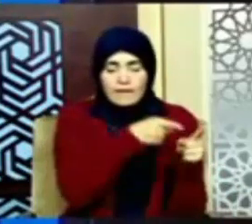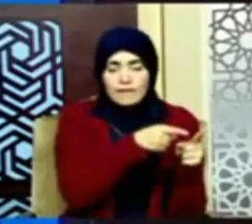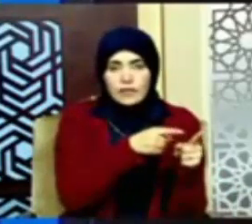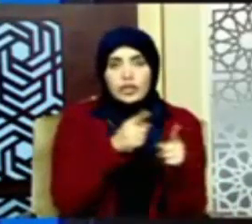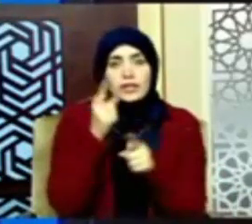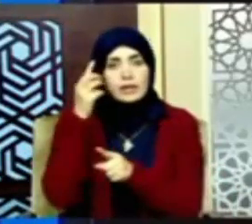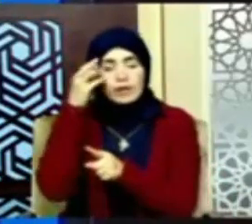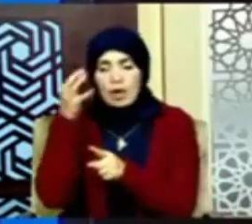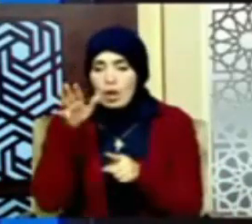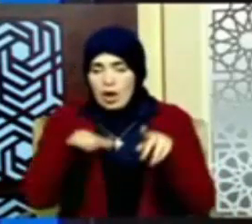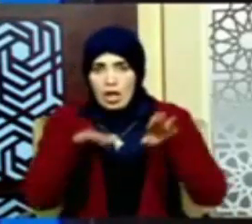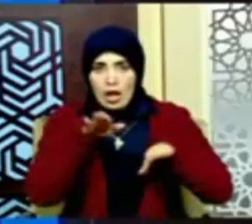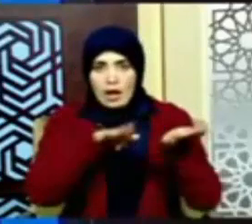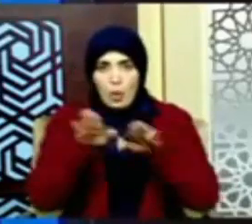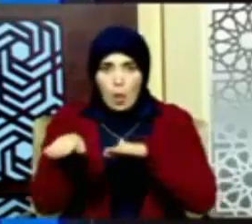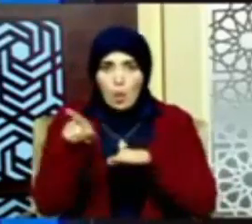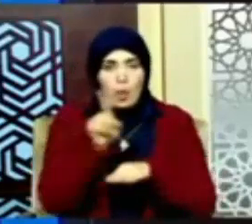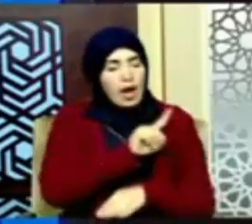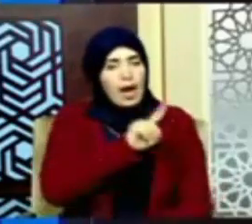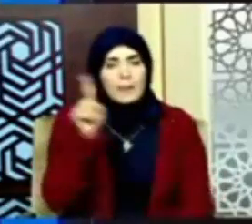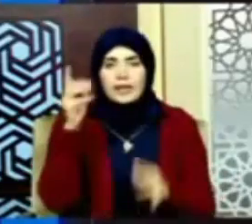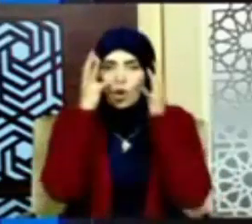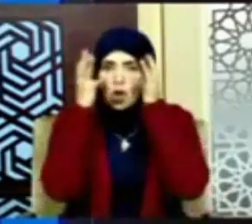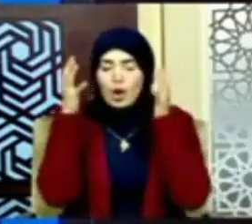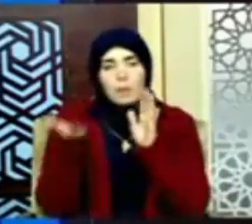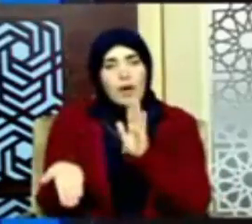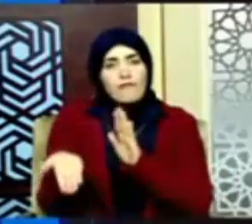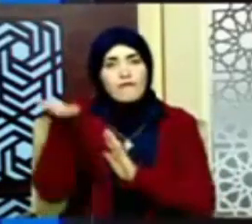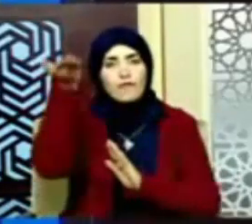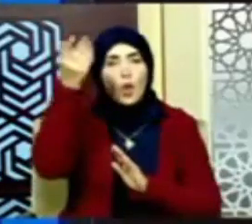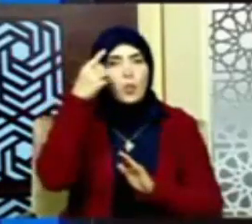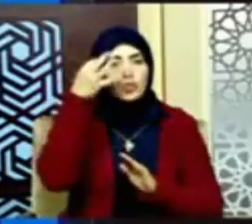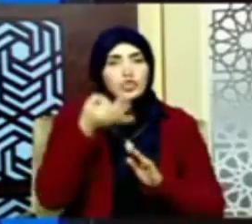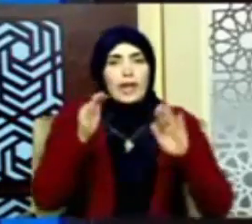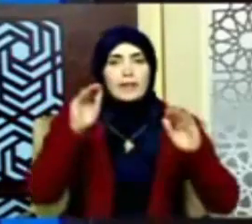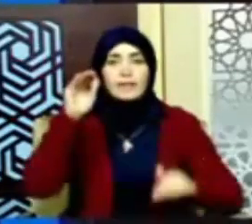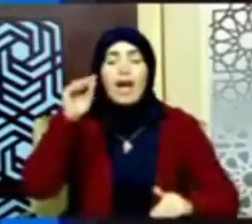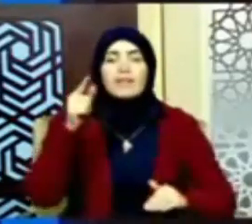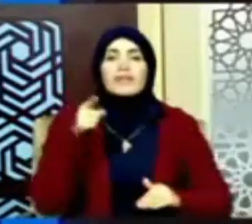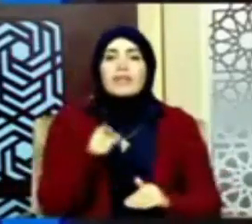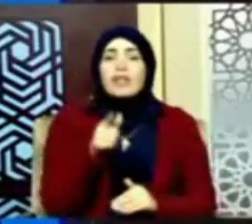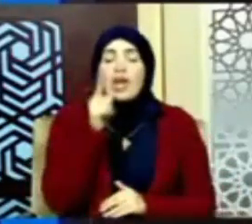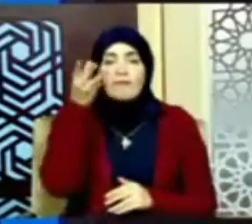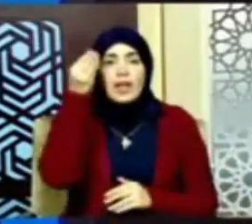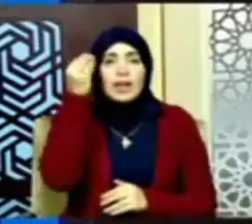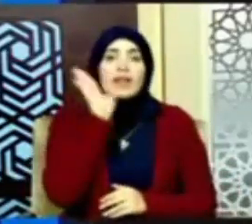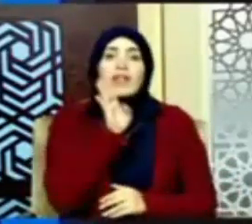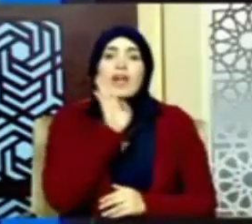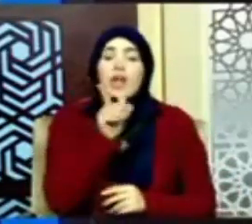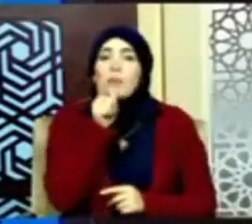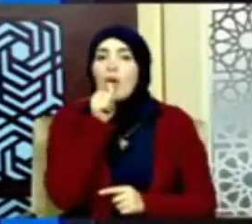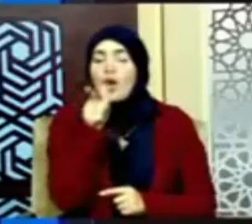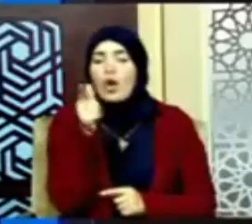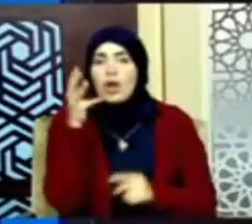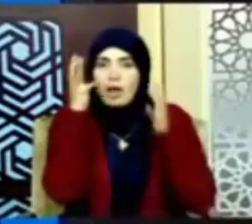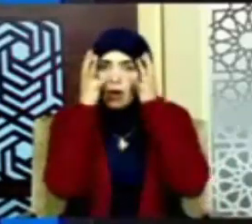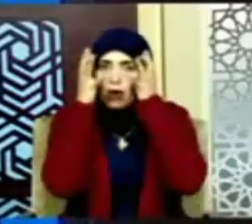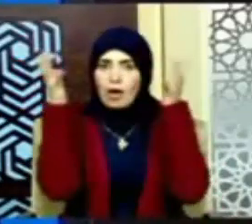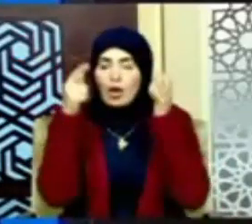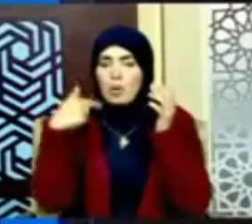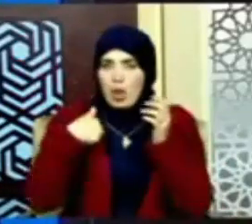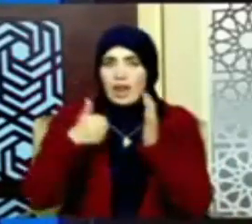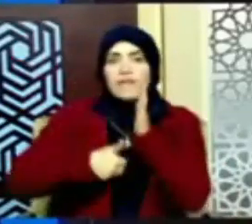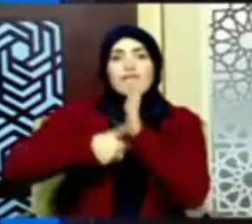منهما قد أحرز الشرفا؟ فالعلم قال أنا أحرزت غايته، والعقل